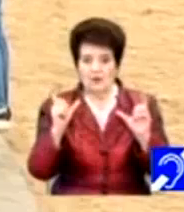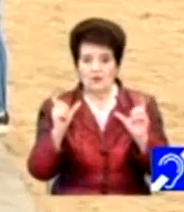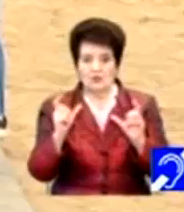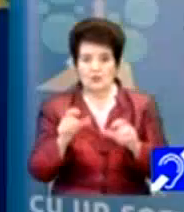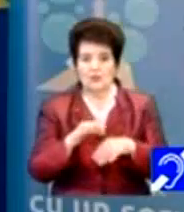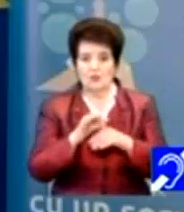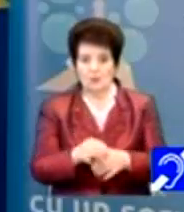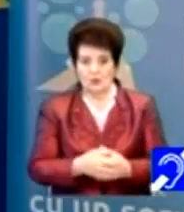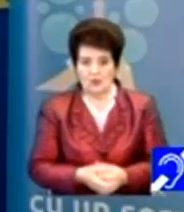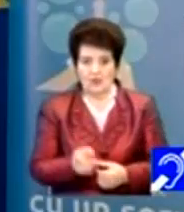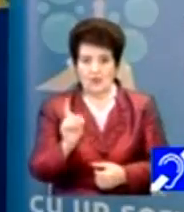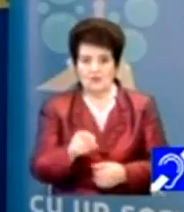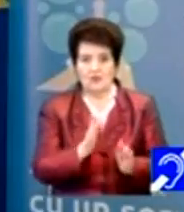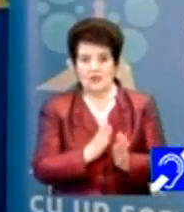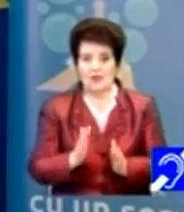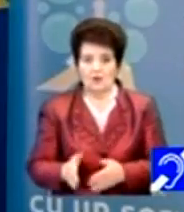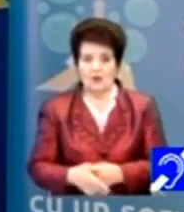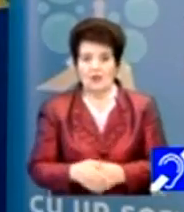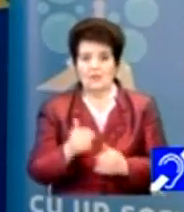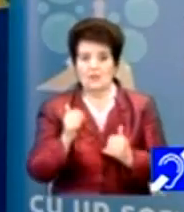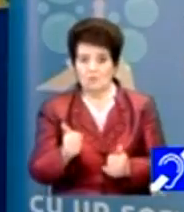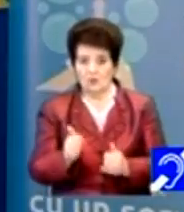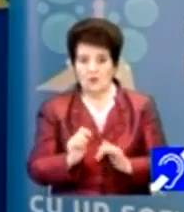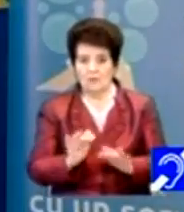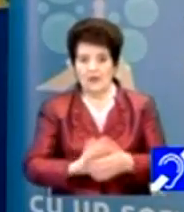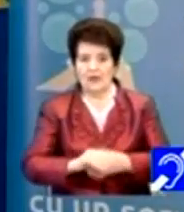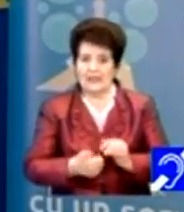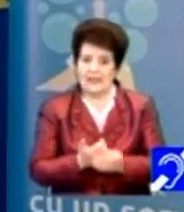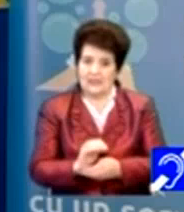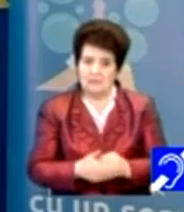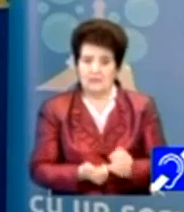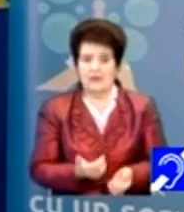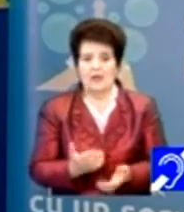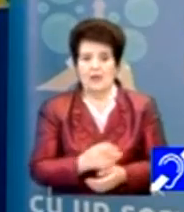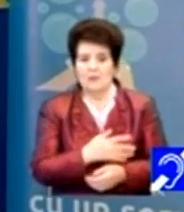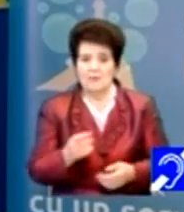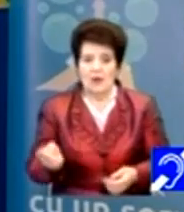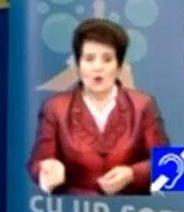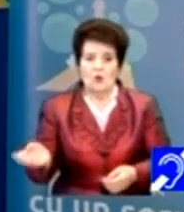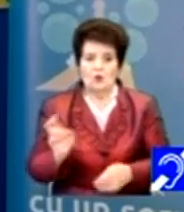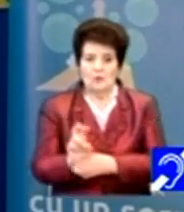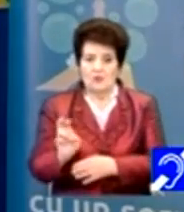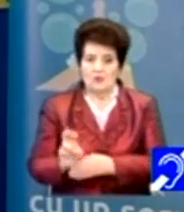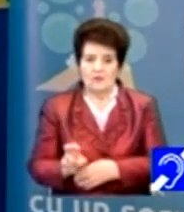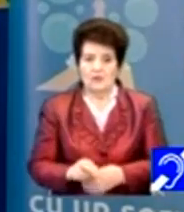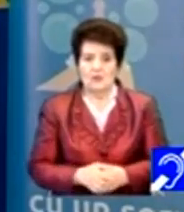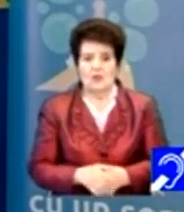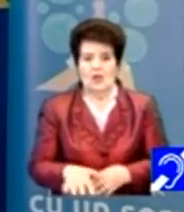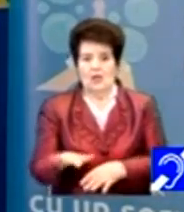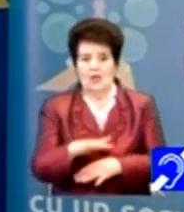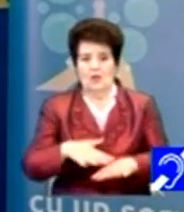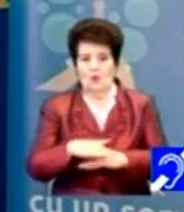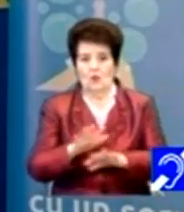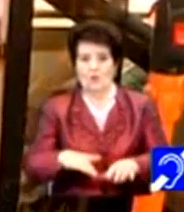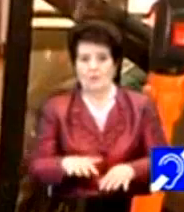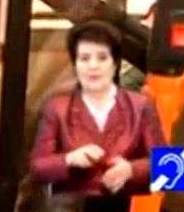de purtare, la acele reguli de bună practic, de a ne spăla pe mâini până după, pe parcurs, după ce am vizitat locurile publice,